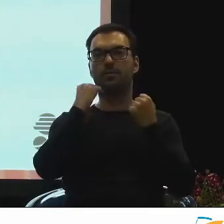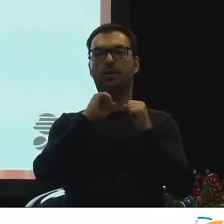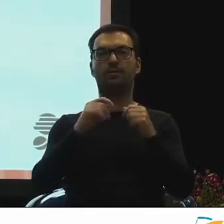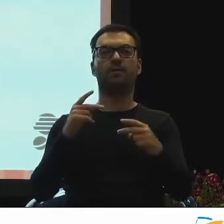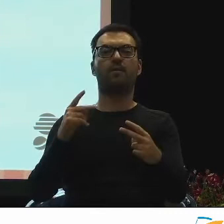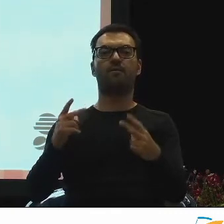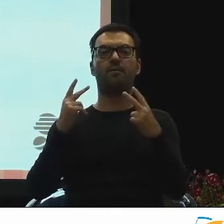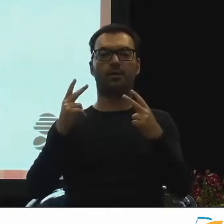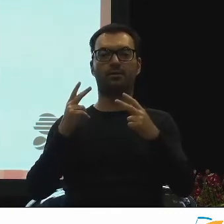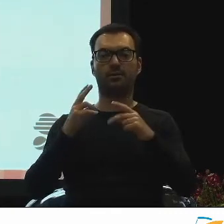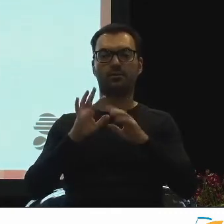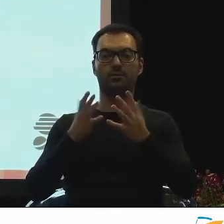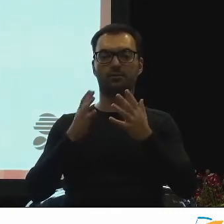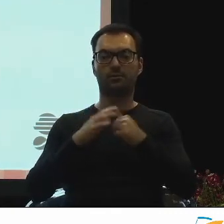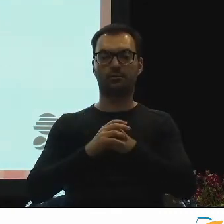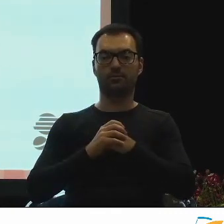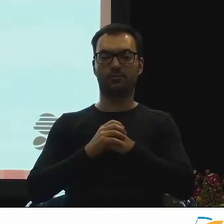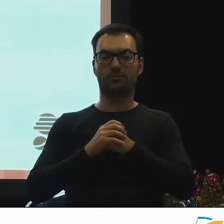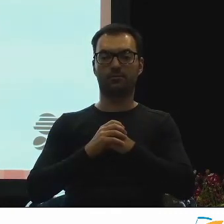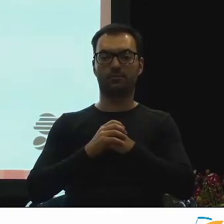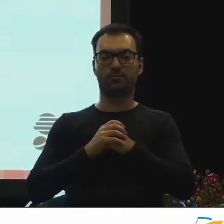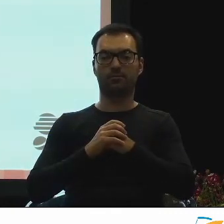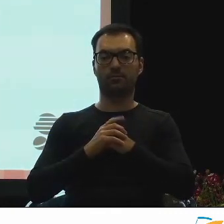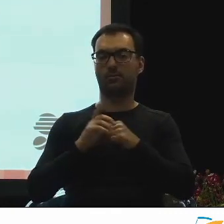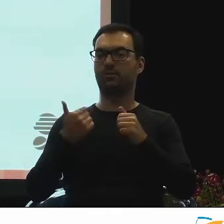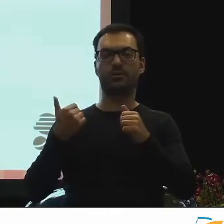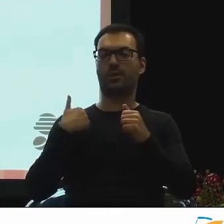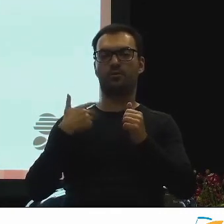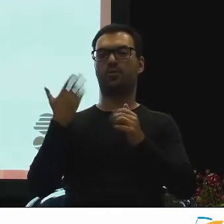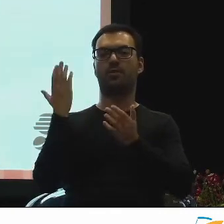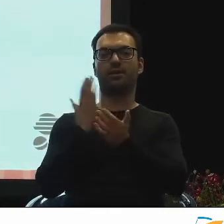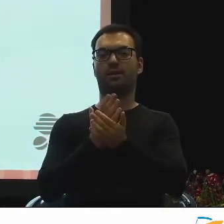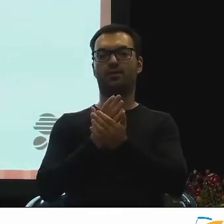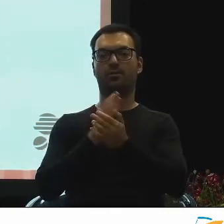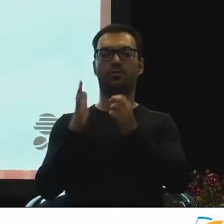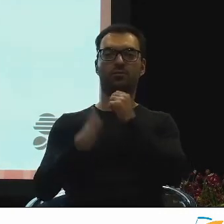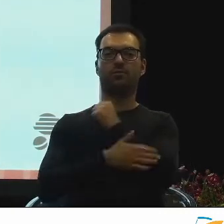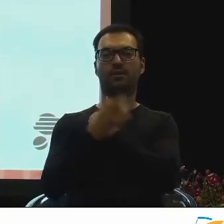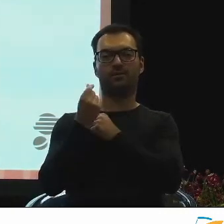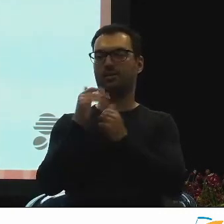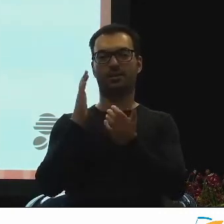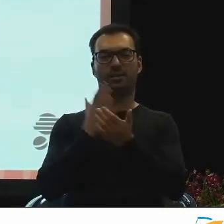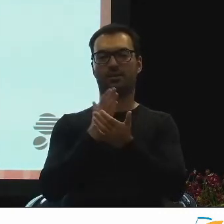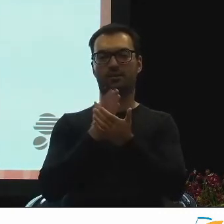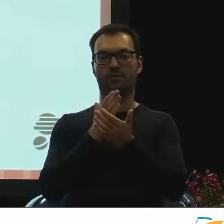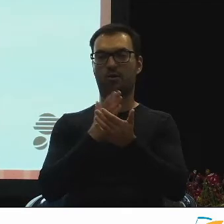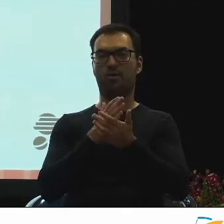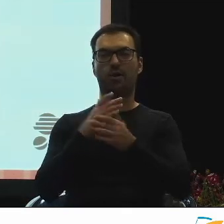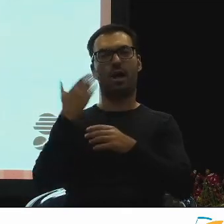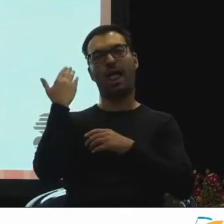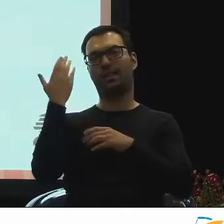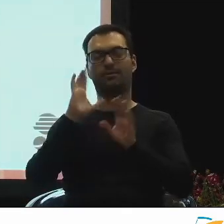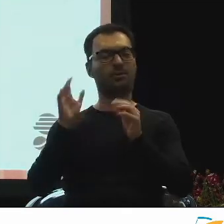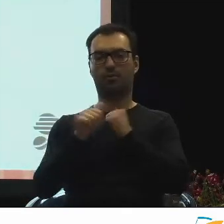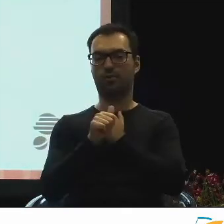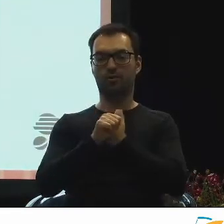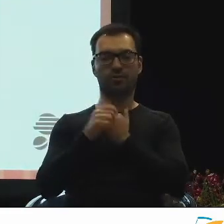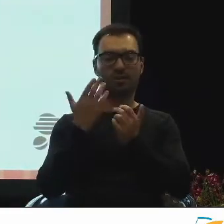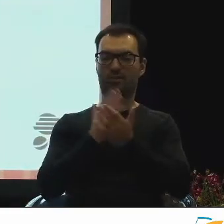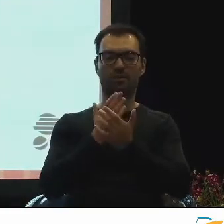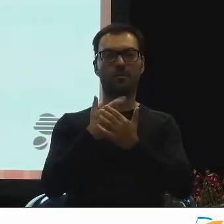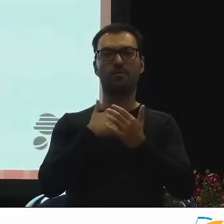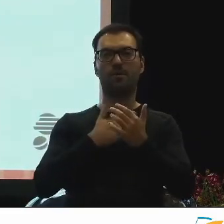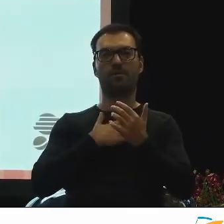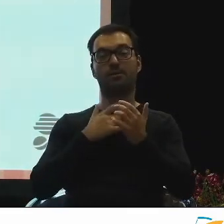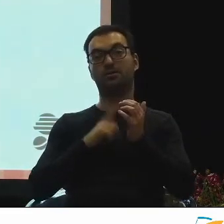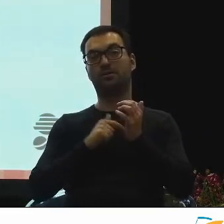bardzo ważnego, że podkreśliłbym, że to nie było tylko wsparcie finansowe, nie tylko wsparcie charytatywne, ale bardzo często,